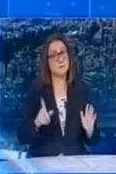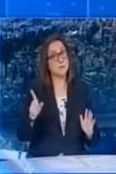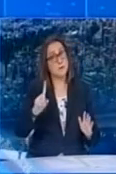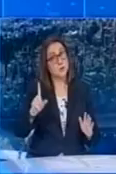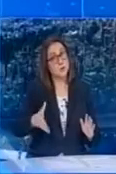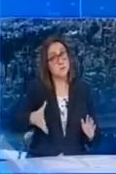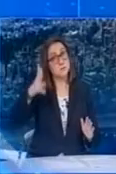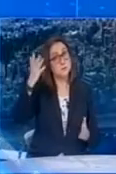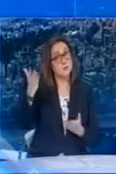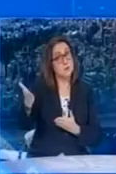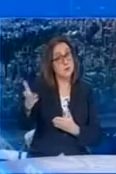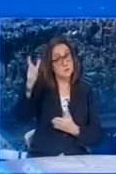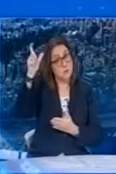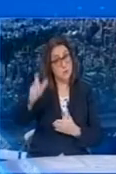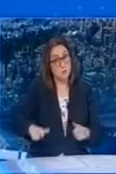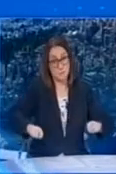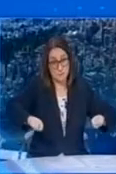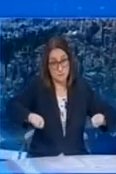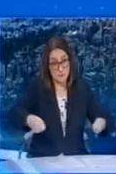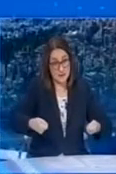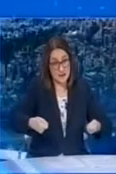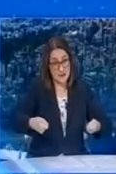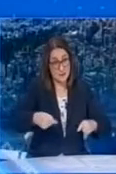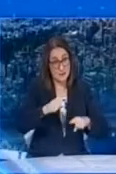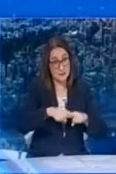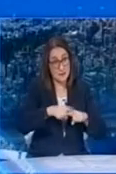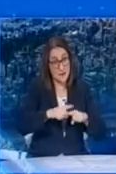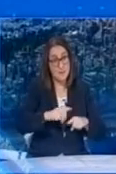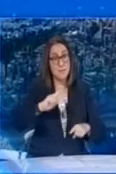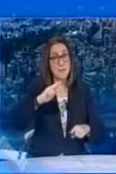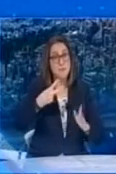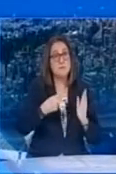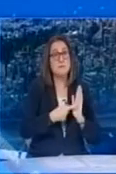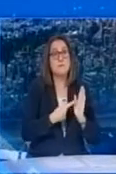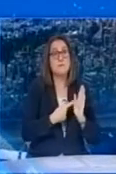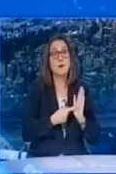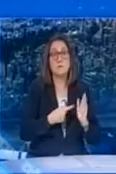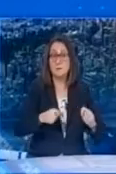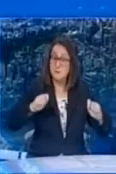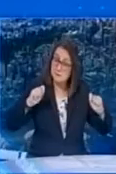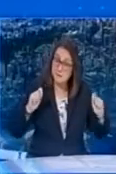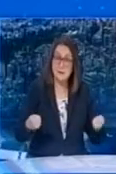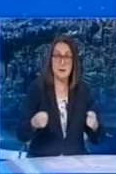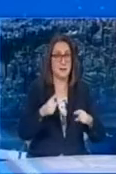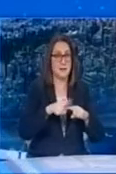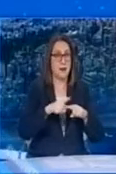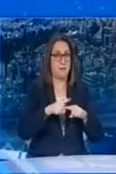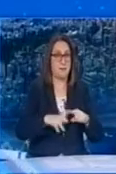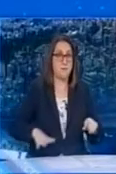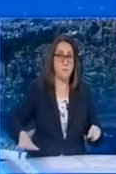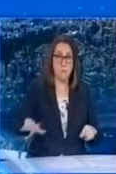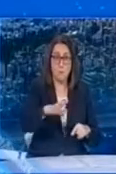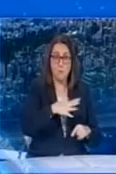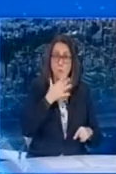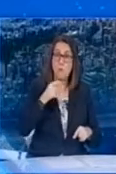που βάζει λουκέτο στην Ελλάδα για δεύτερη φορά για να περιορίσει τη ζημιά που προκάλεσε ο ίδιος και η κυβέρνησή